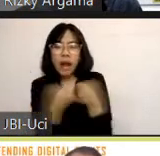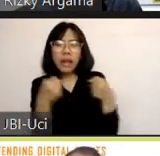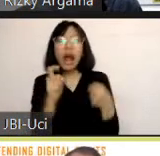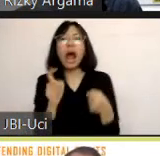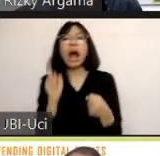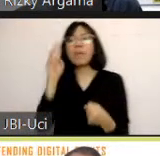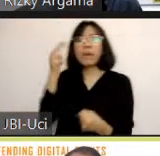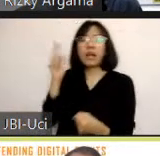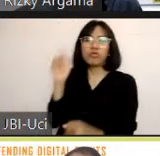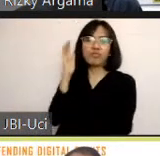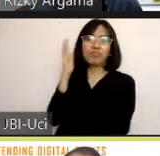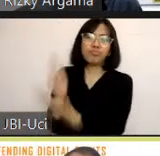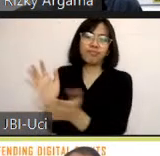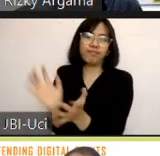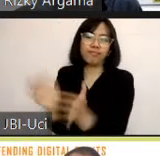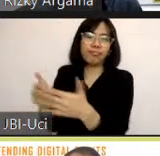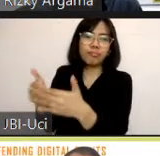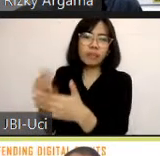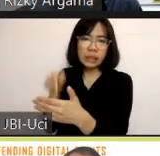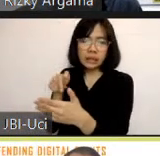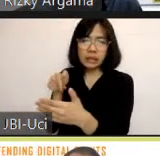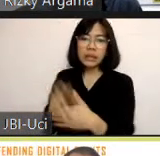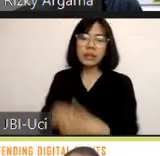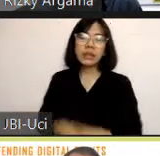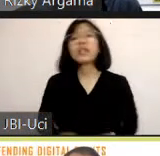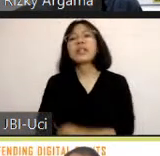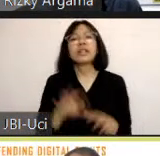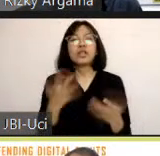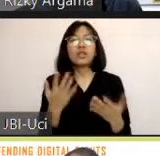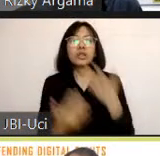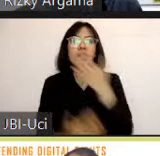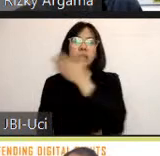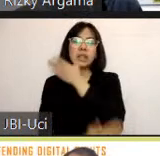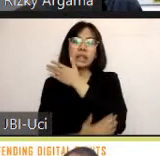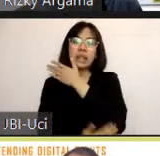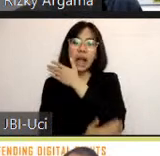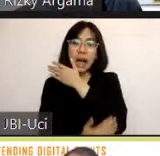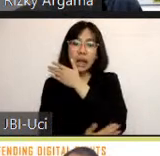juga perlahan-lahan negara ini berubah